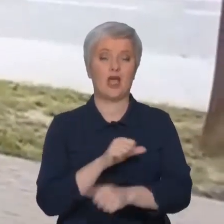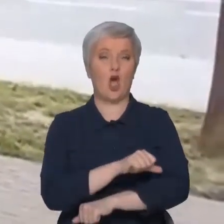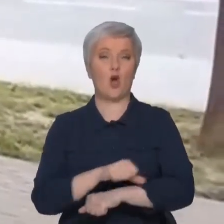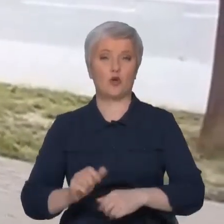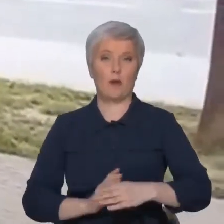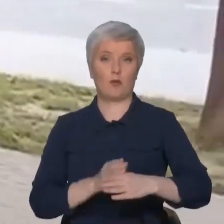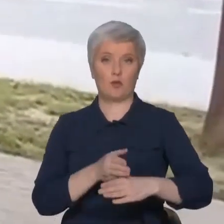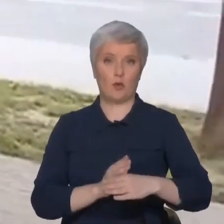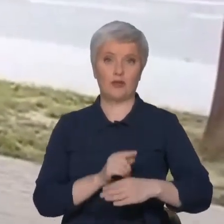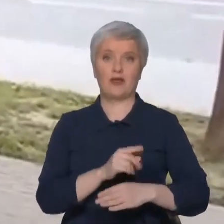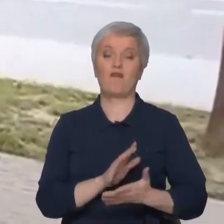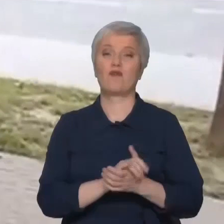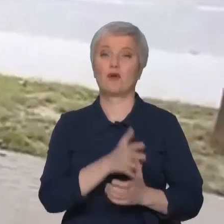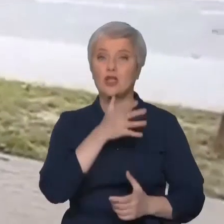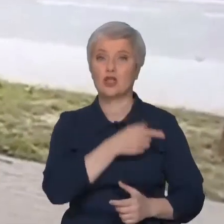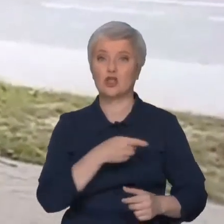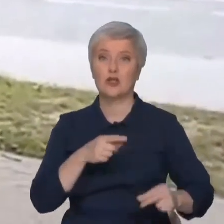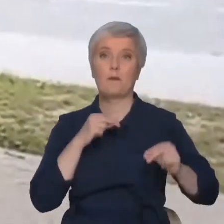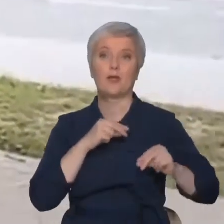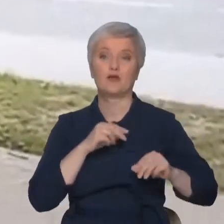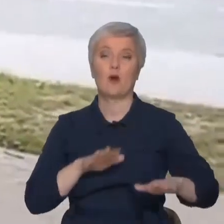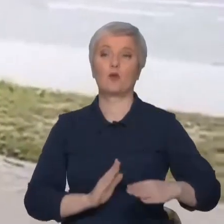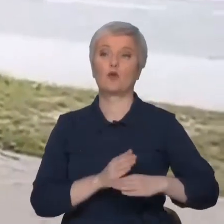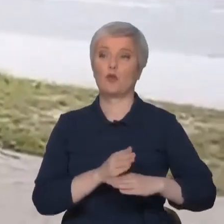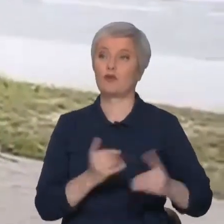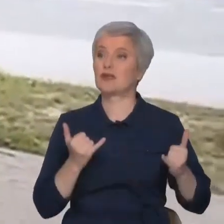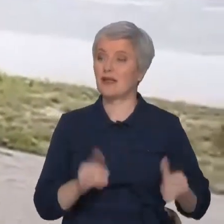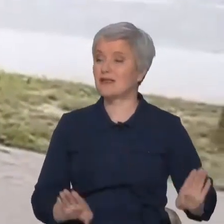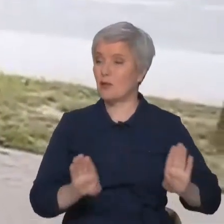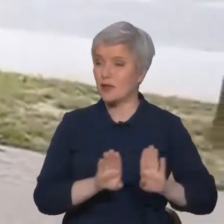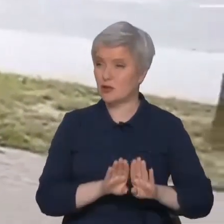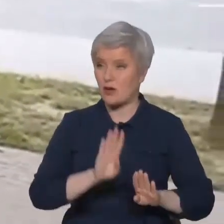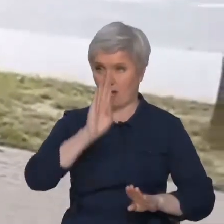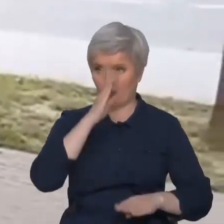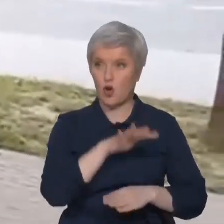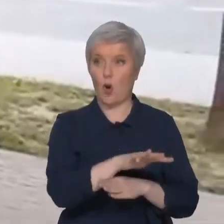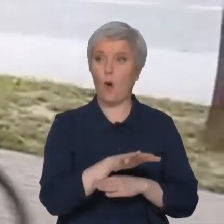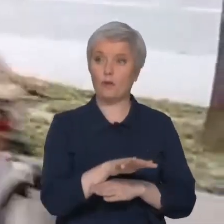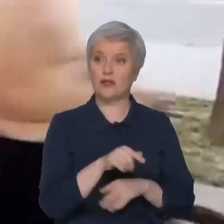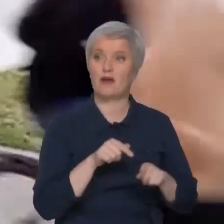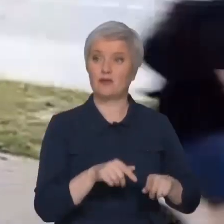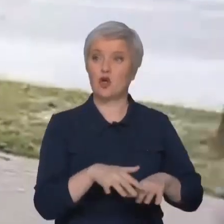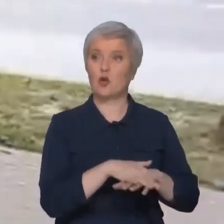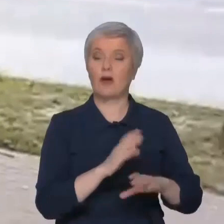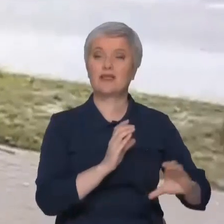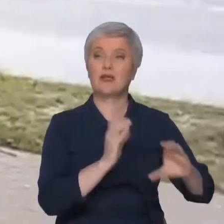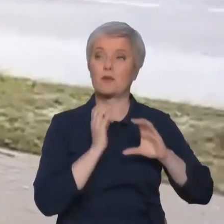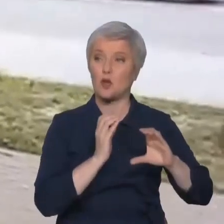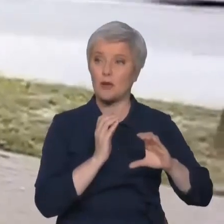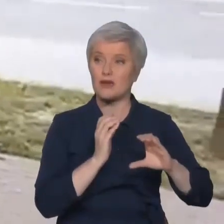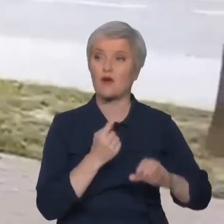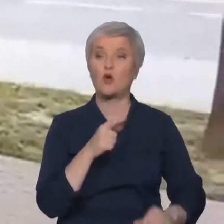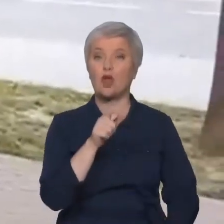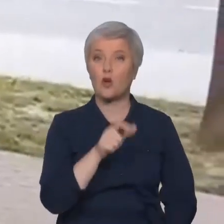час працював пункт пропуску, зараз, звичайно, не працює. І ворог обстріляв цю громаду з мінометів. Одна людина